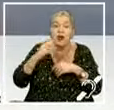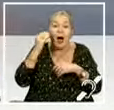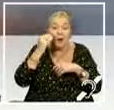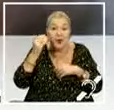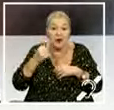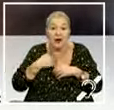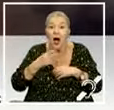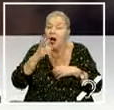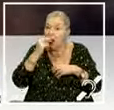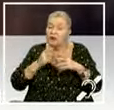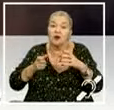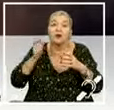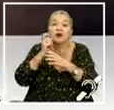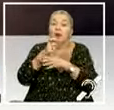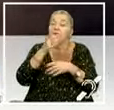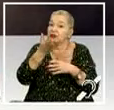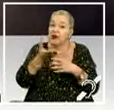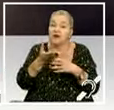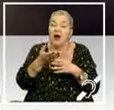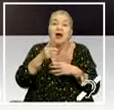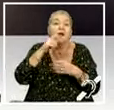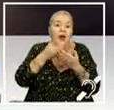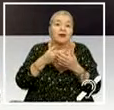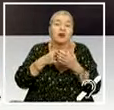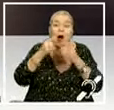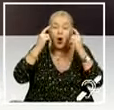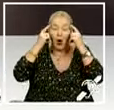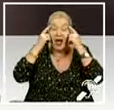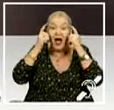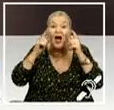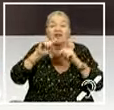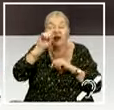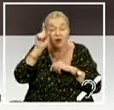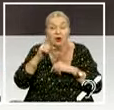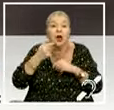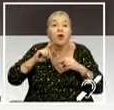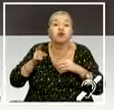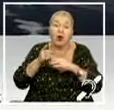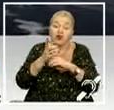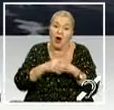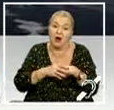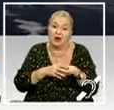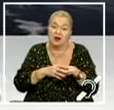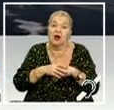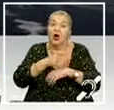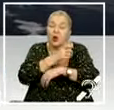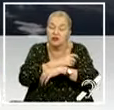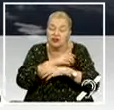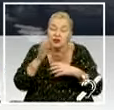unison acest nou gest provocator. Premierul nipon a convocat de urgență Consiliul de Securitate Națională.